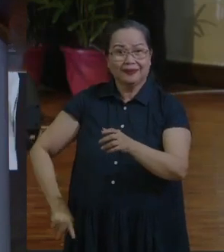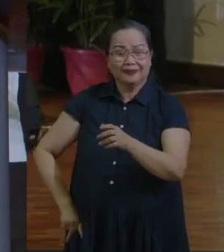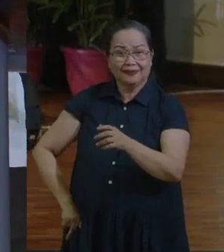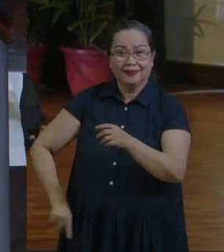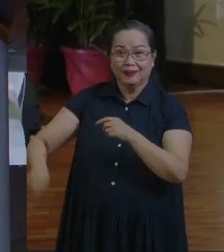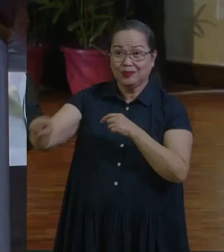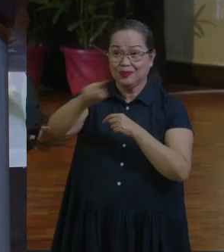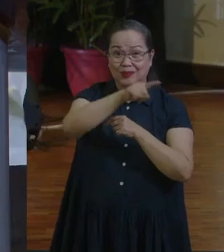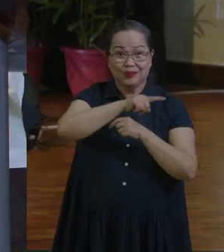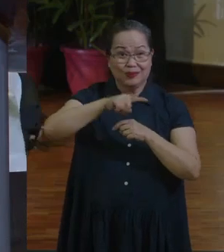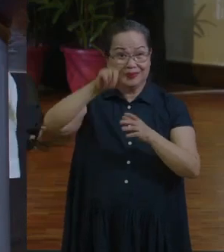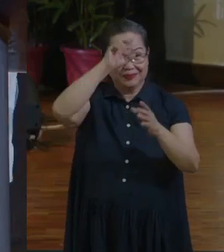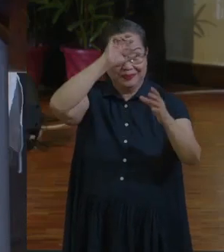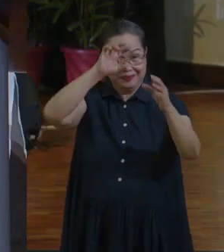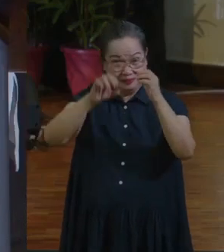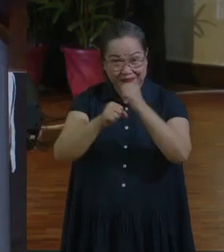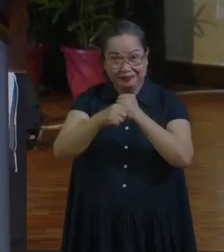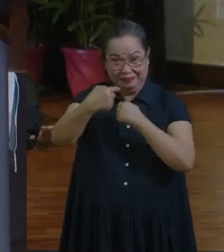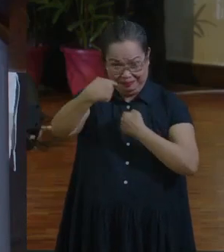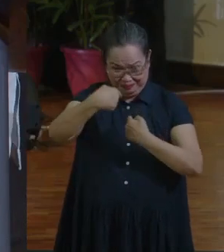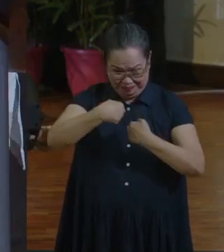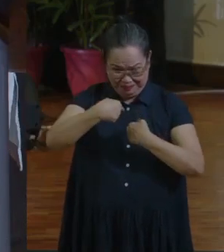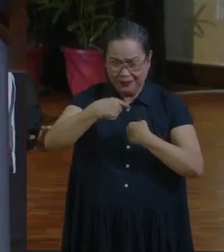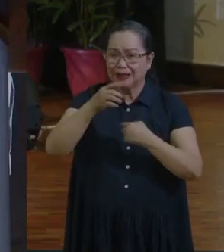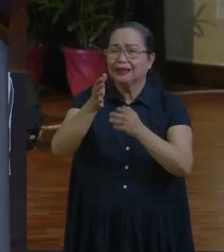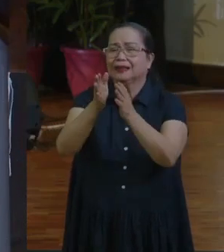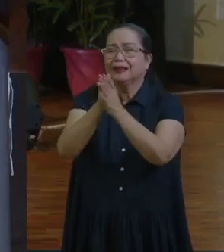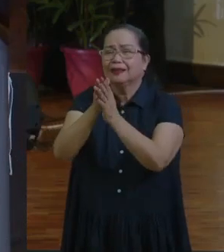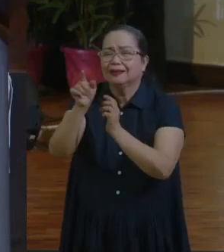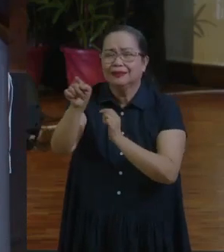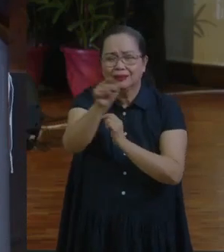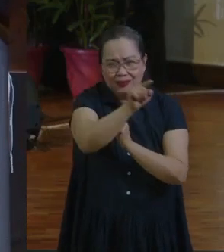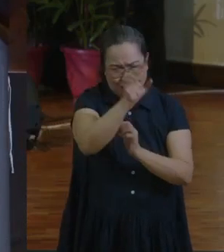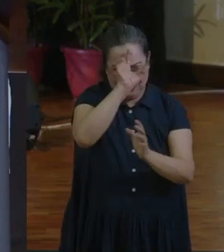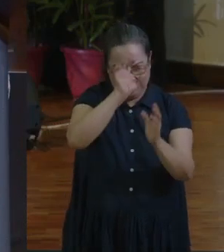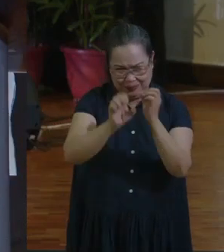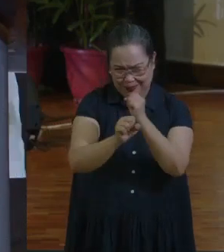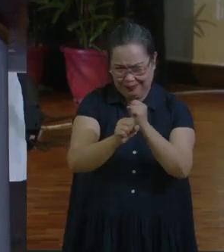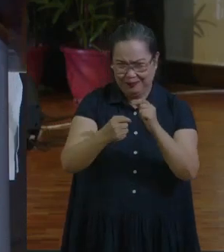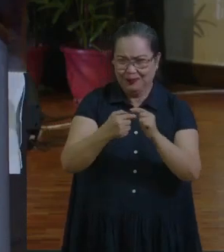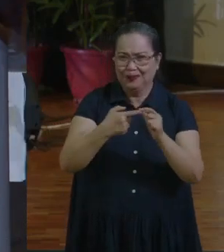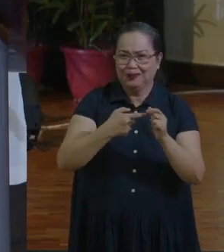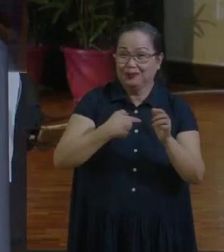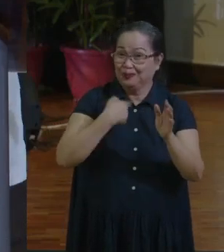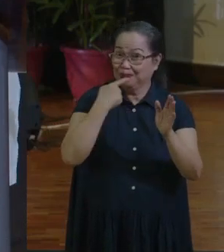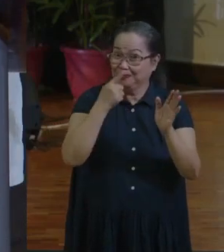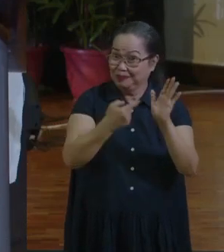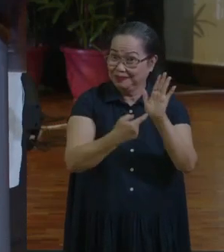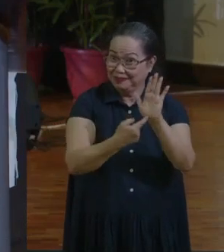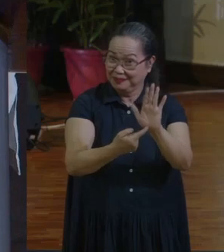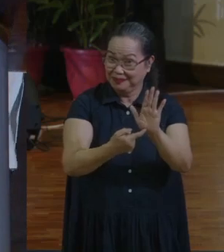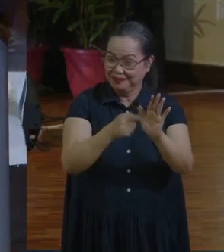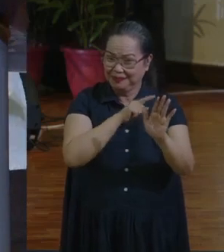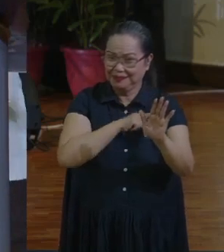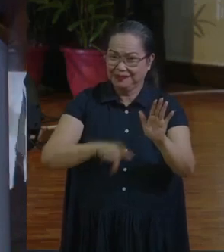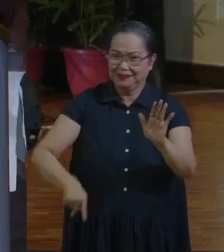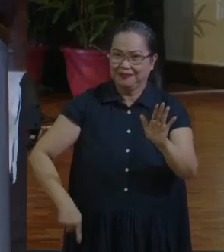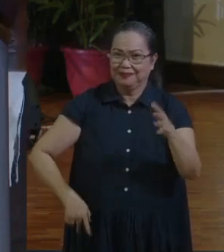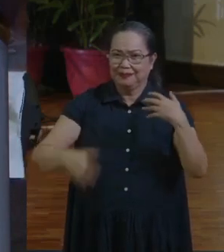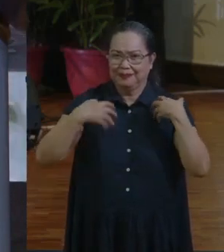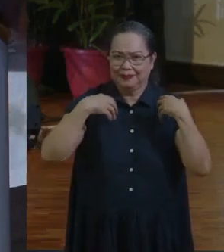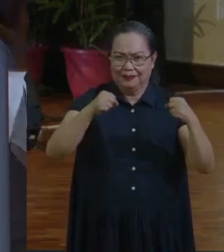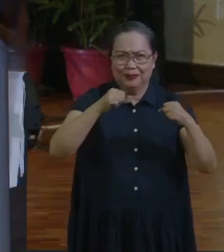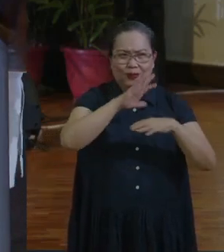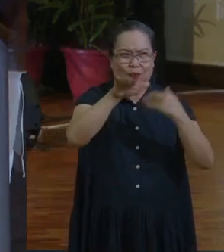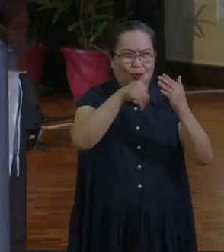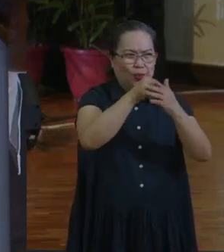ang inyong pananampalataya sa akin ang aking hinihingi. At bilang katunayan na ako ang hari, siya ay nagpagaling at siya ay